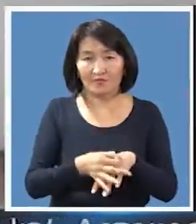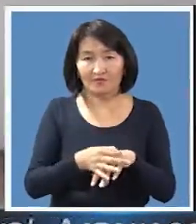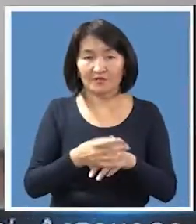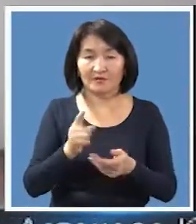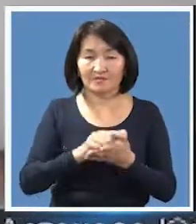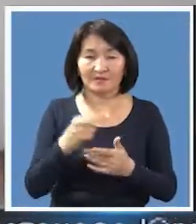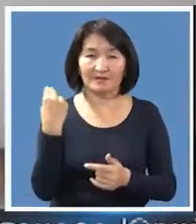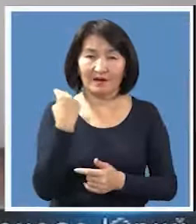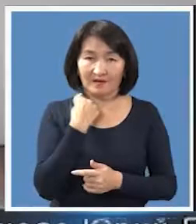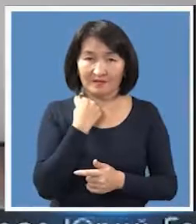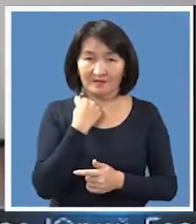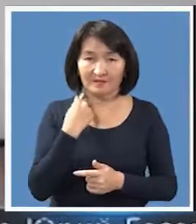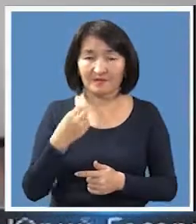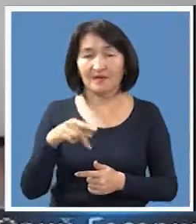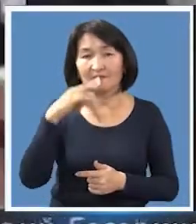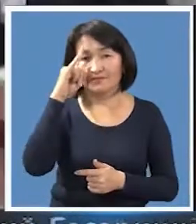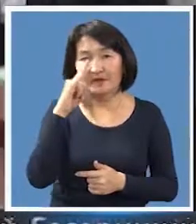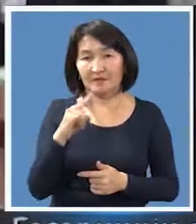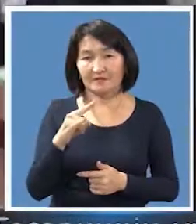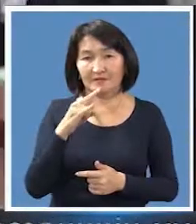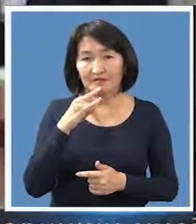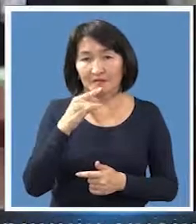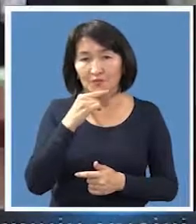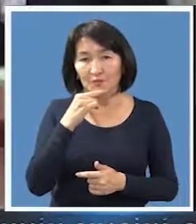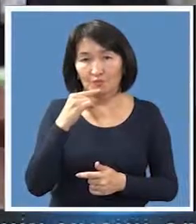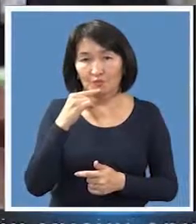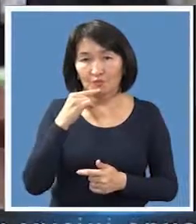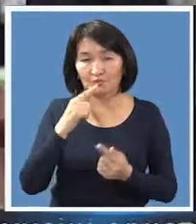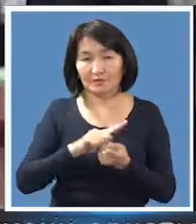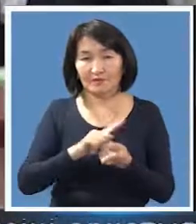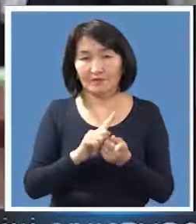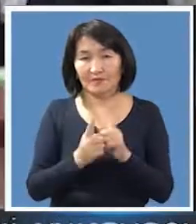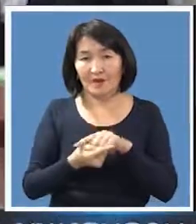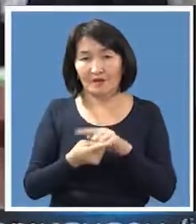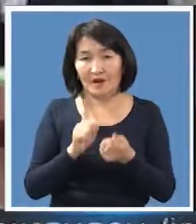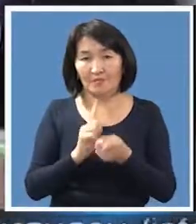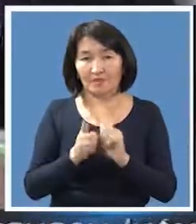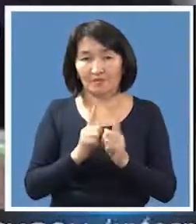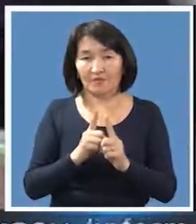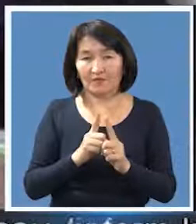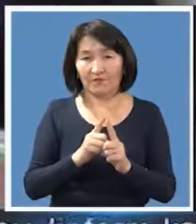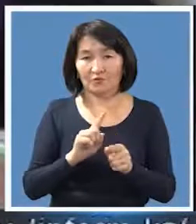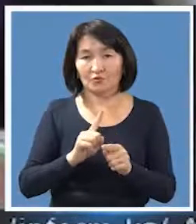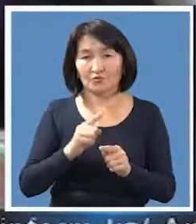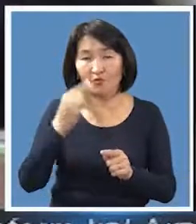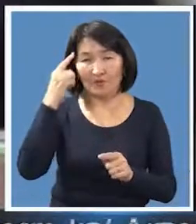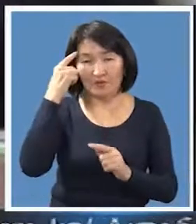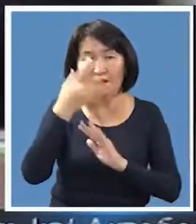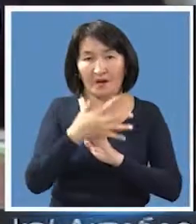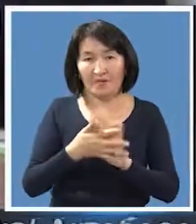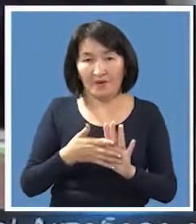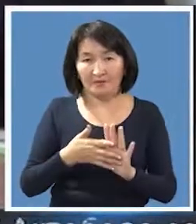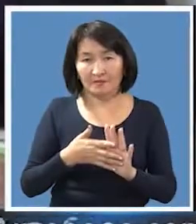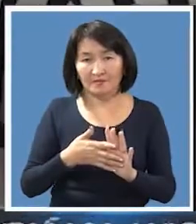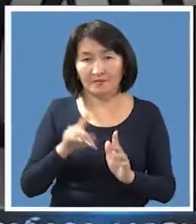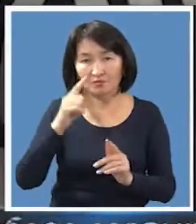жасады. Жалпы олимпиаданың басты мақсаты жастар арасында еліміздің мемлекеттік тіл саясатын жүзеге асыра отырып, тілді меңгеруге деген қызығушылығын ояту